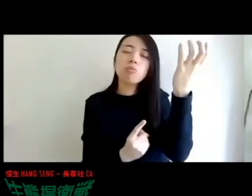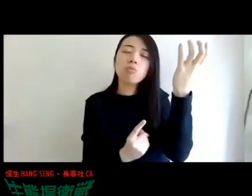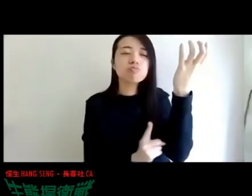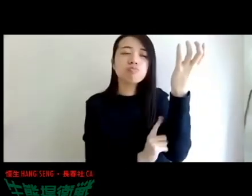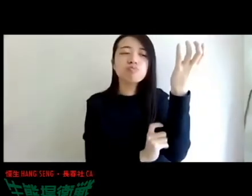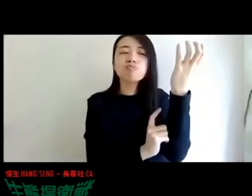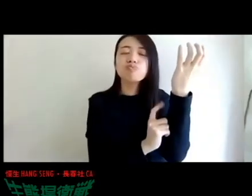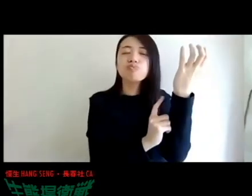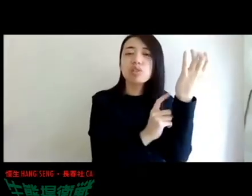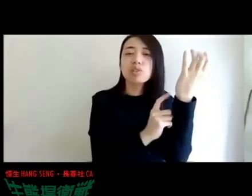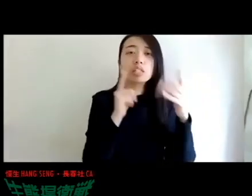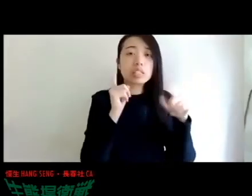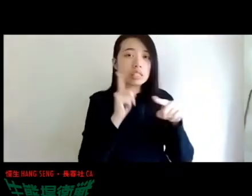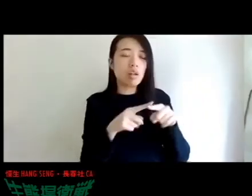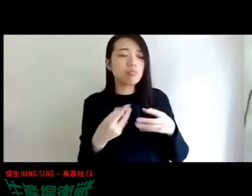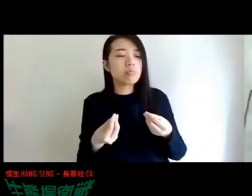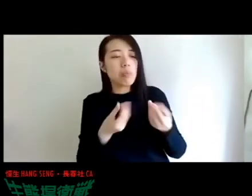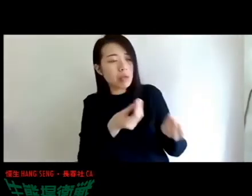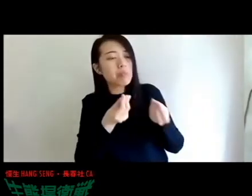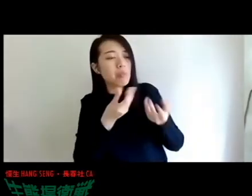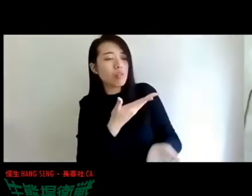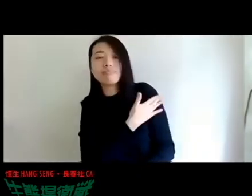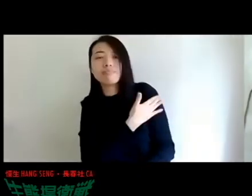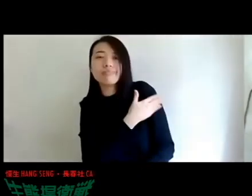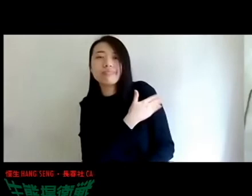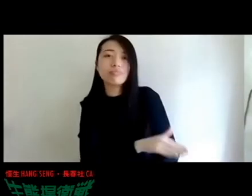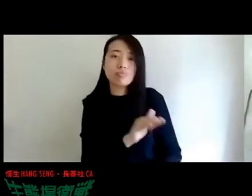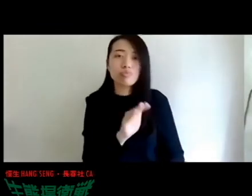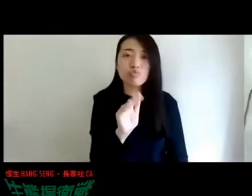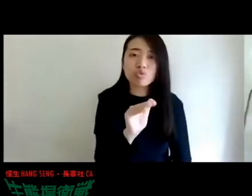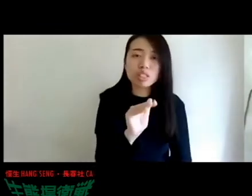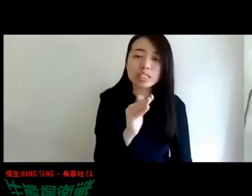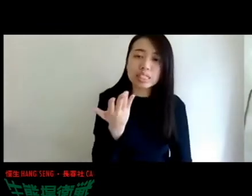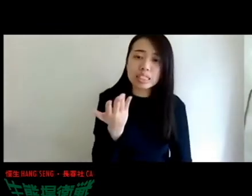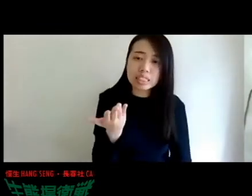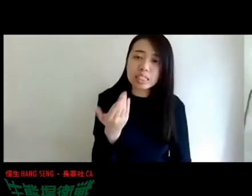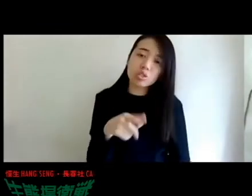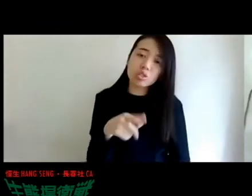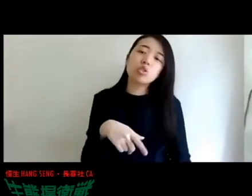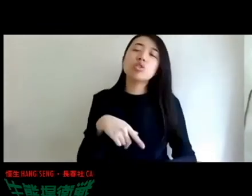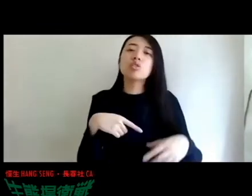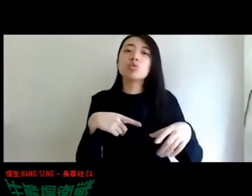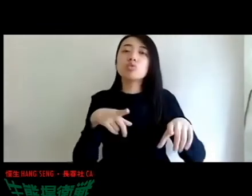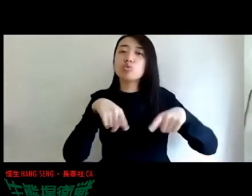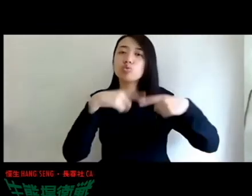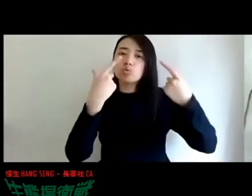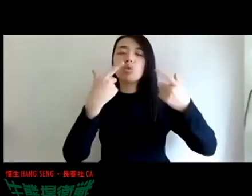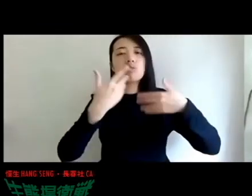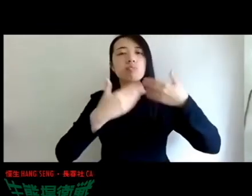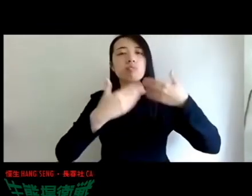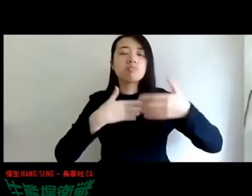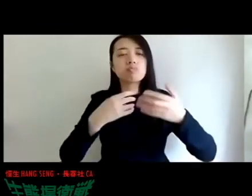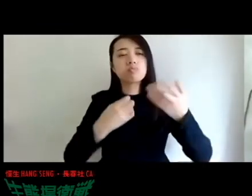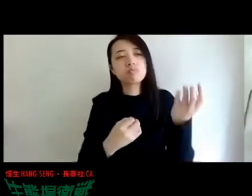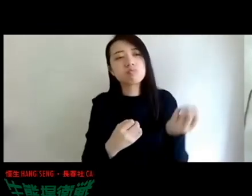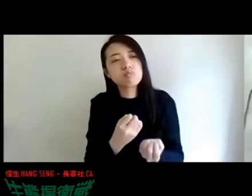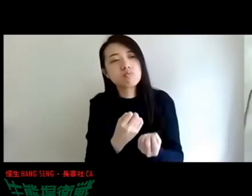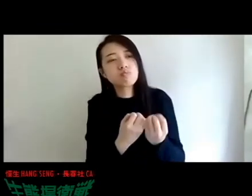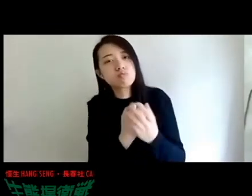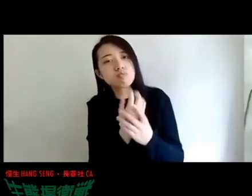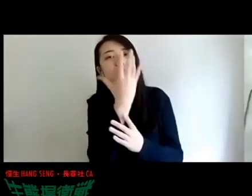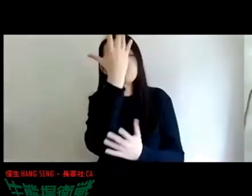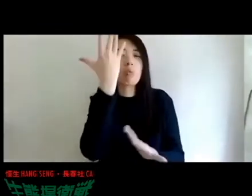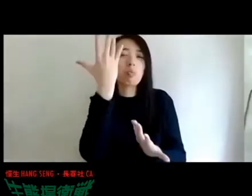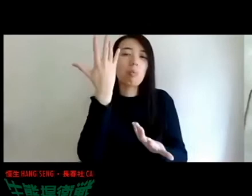為好多時候呢嘅昆蟲咧，其實都係佢某一個階段嘅時候咧，佢先至會生長喺嗰棵樹木嗰度。咁其實可能